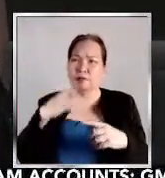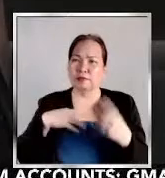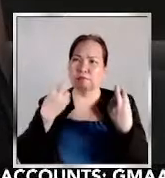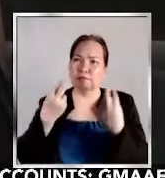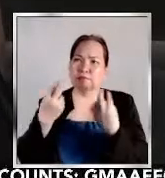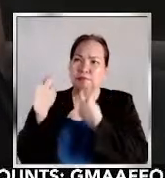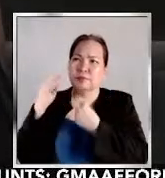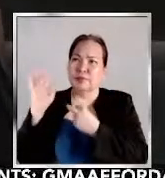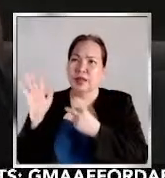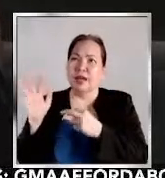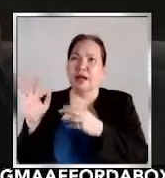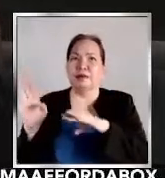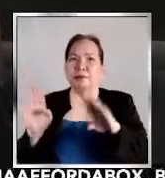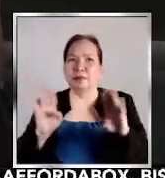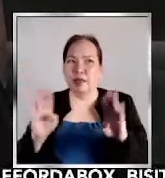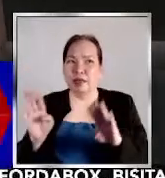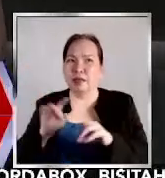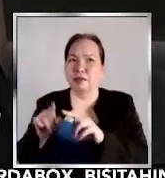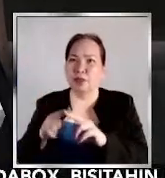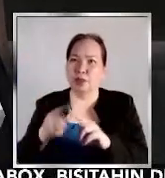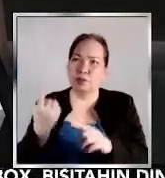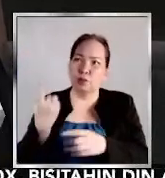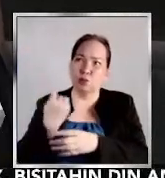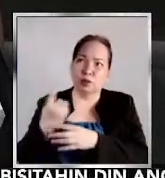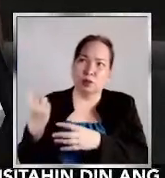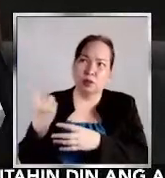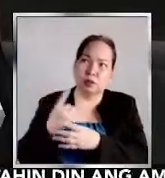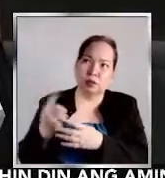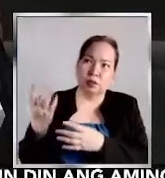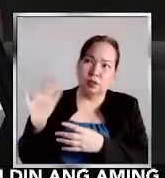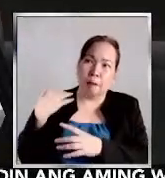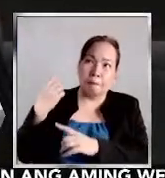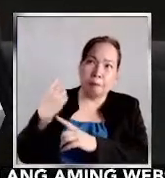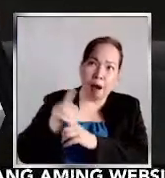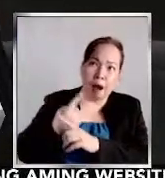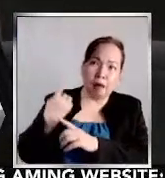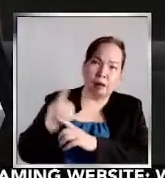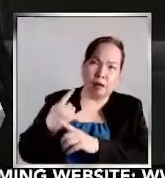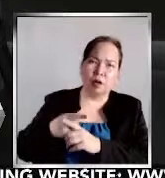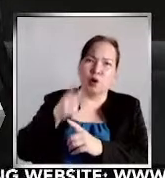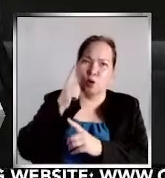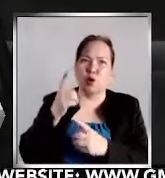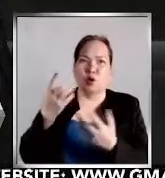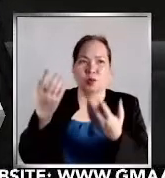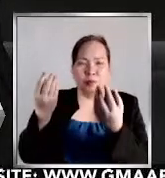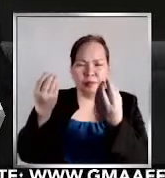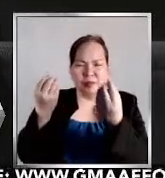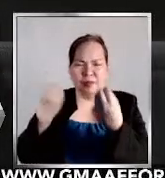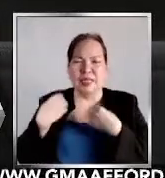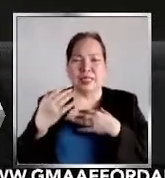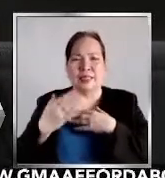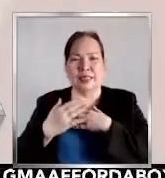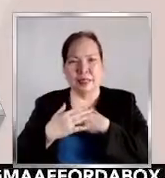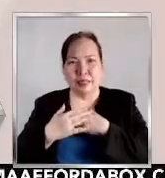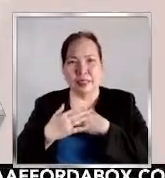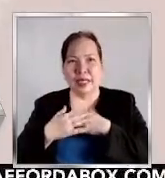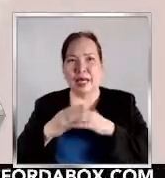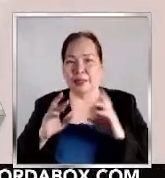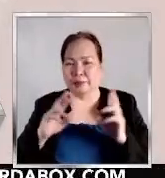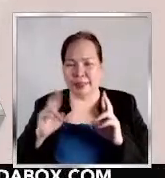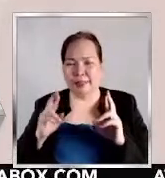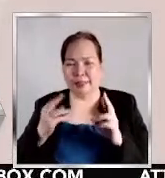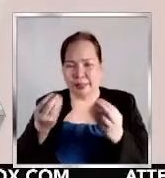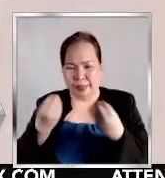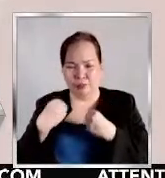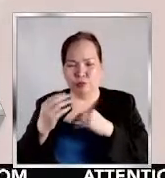galaw sa mga nakaraang buwan at linggo, hinanda na niya kami. Sa tingin ko, hinanda na niya talaga kami. Kapag